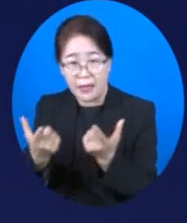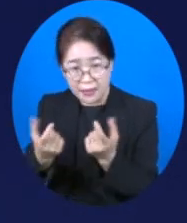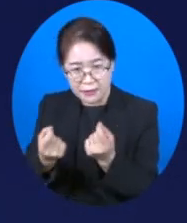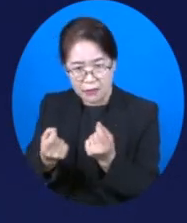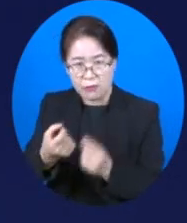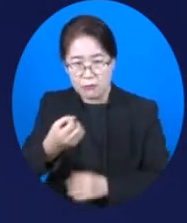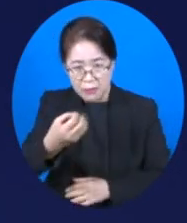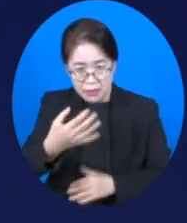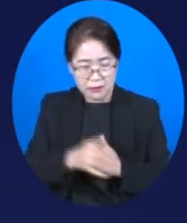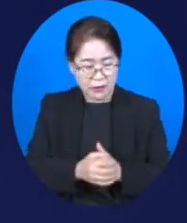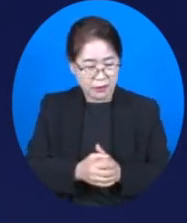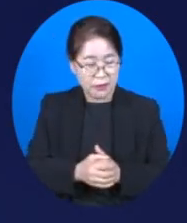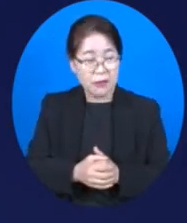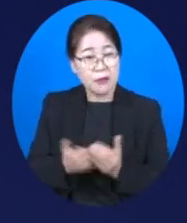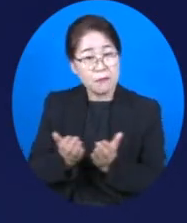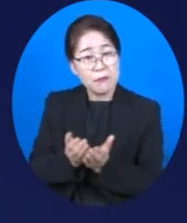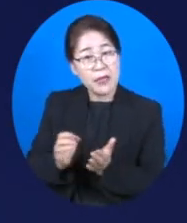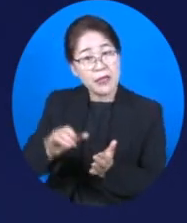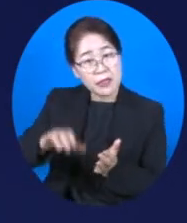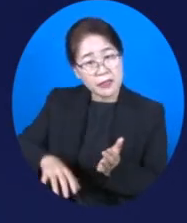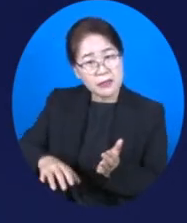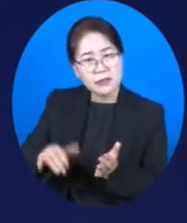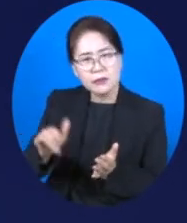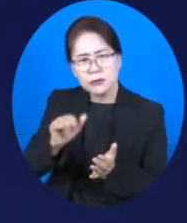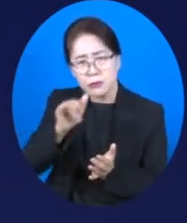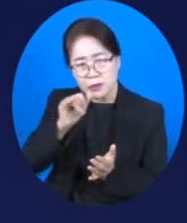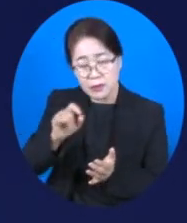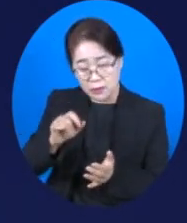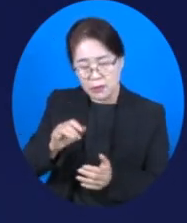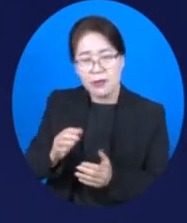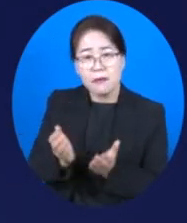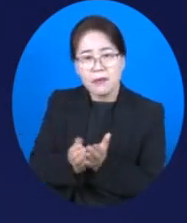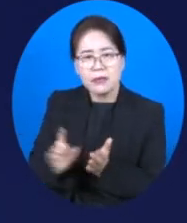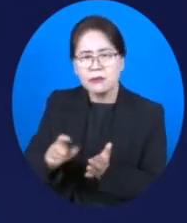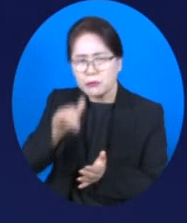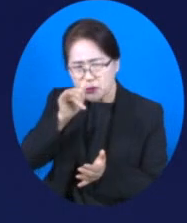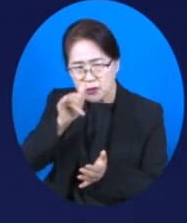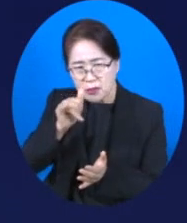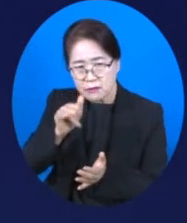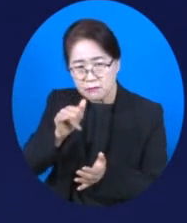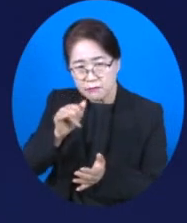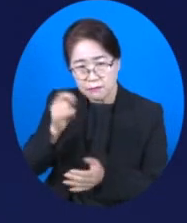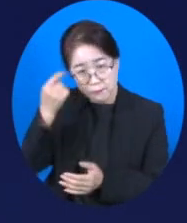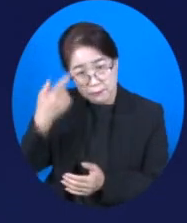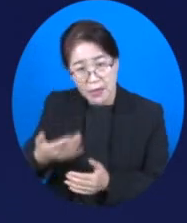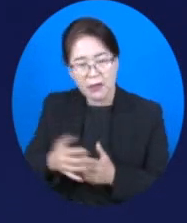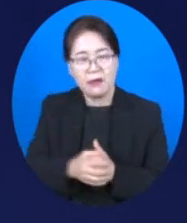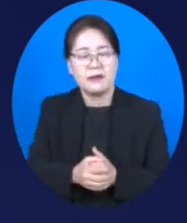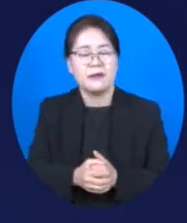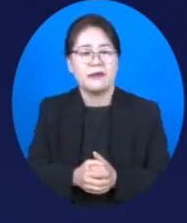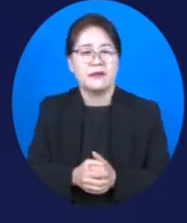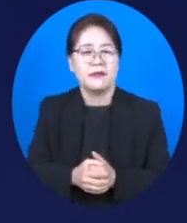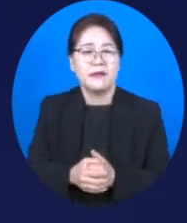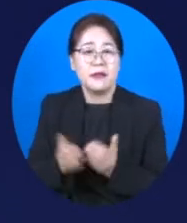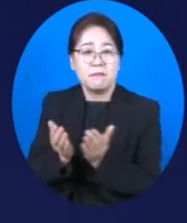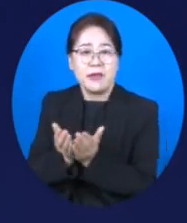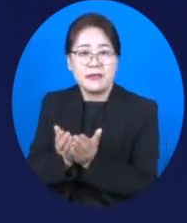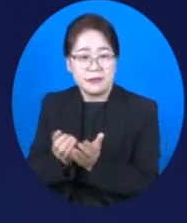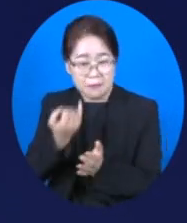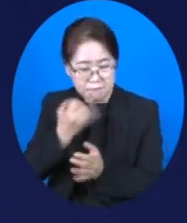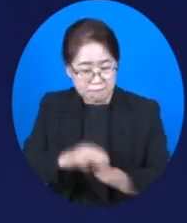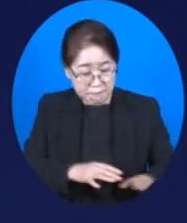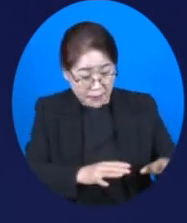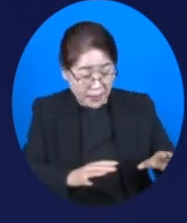여러분 배는 어디에 있어야 되죠? 배는 어디에 있어야 되는 거예요? 예, 배는 바다에 있어야